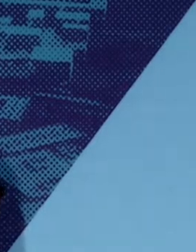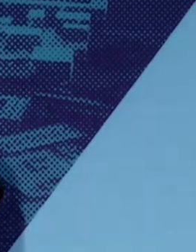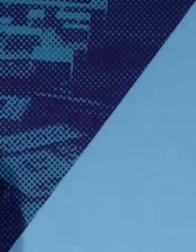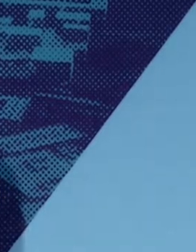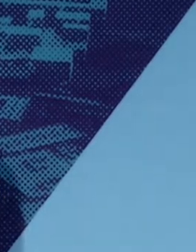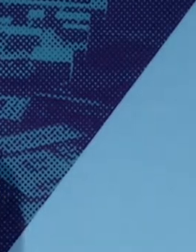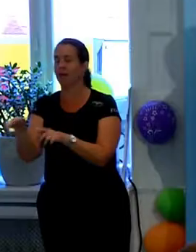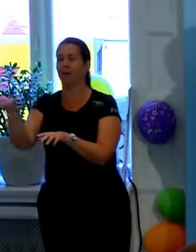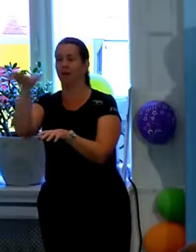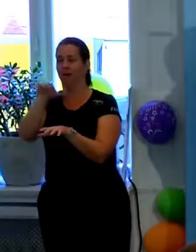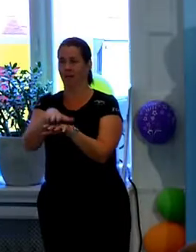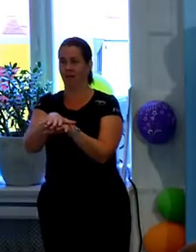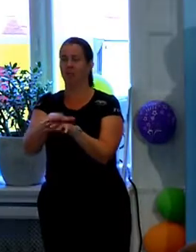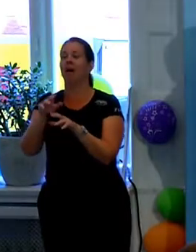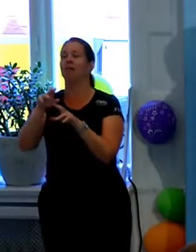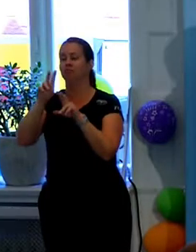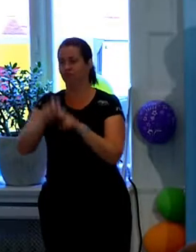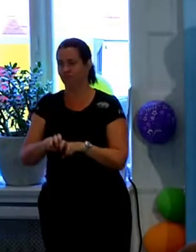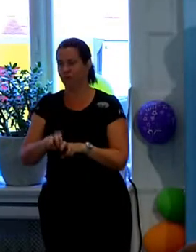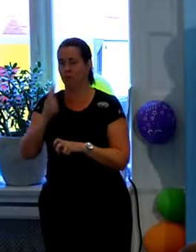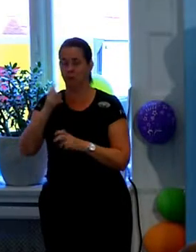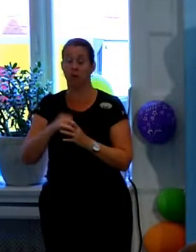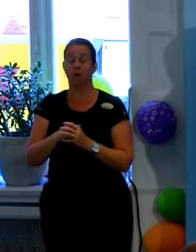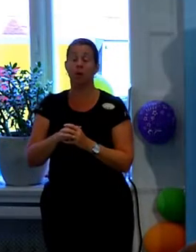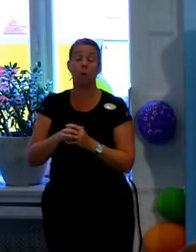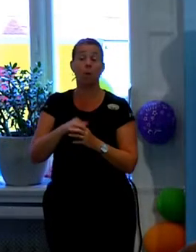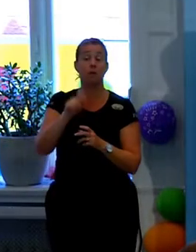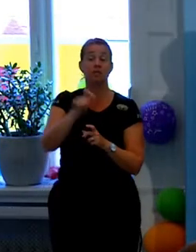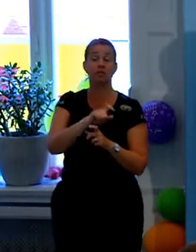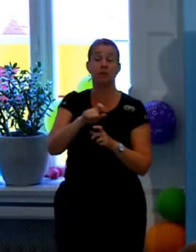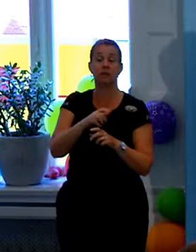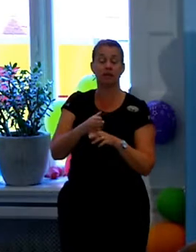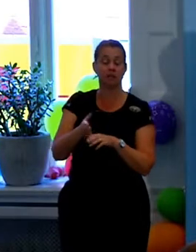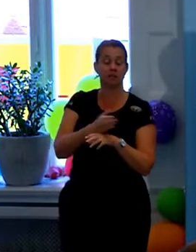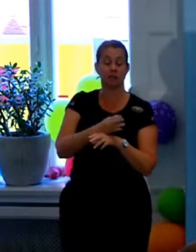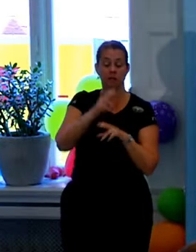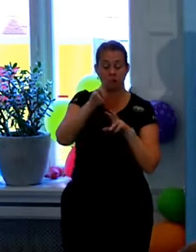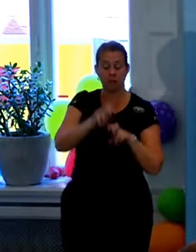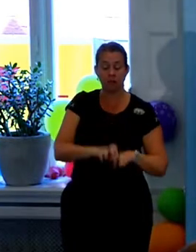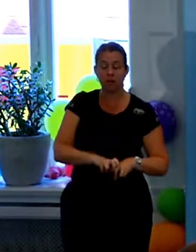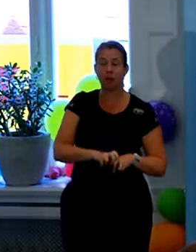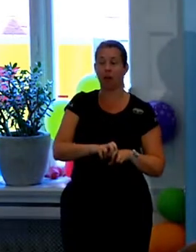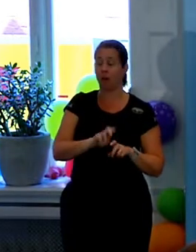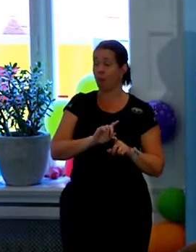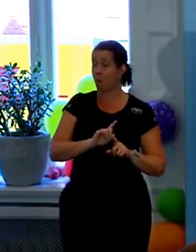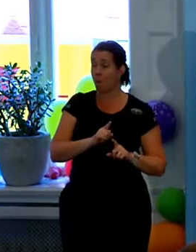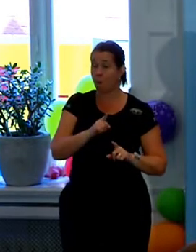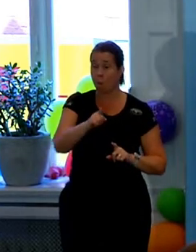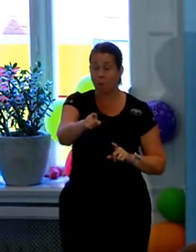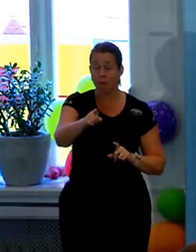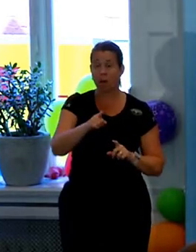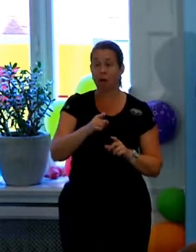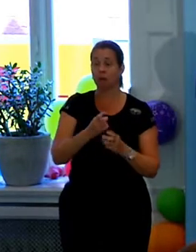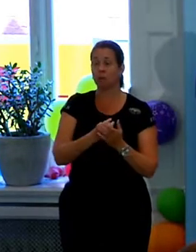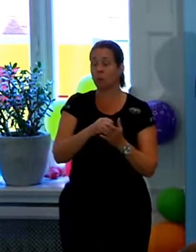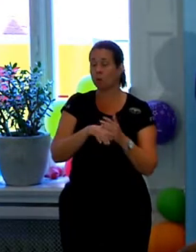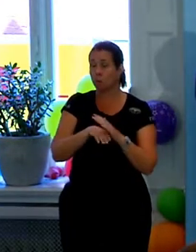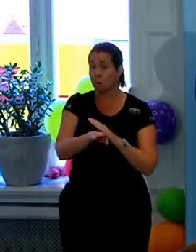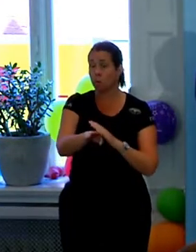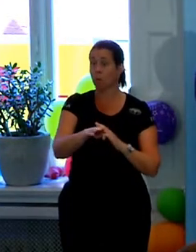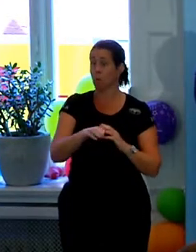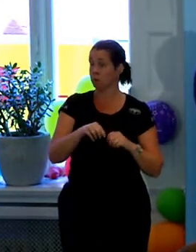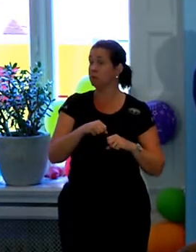ut. Mm. Och man har gjort det, vi tittade tidigare i Schweiz, där har man gjort det där ju jättelånga tågtunnlar där det går mycket gods. Så